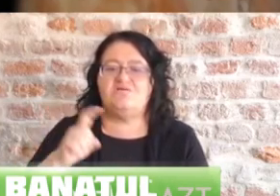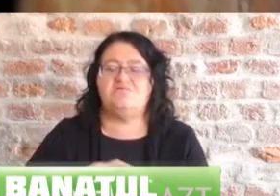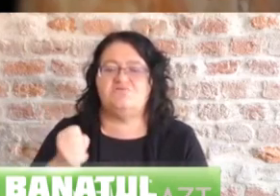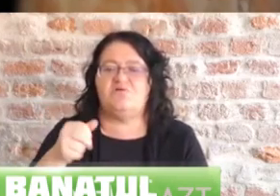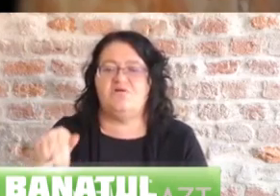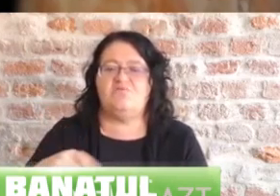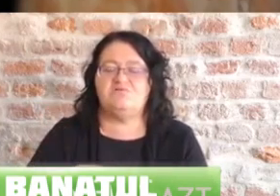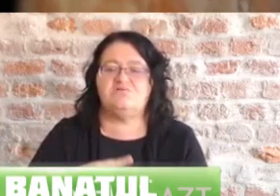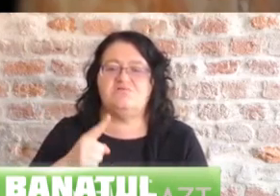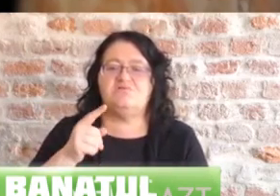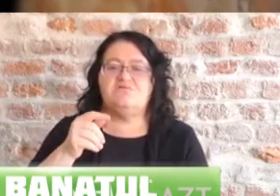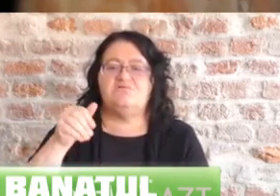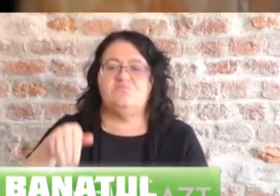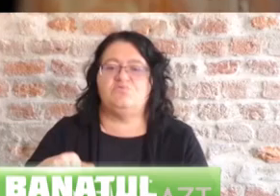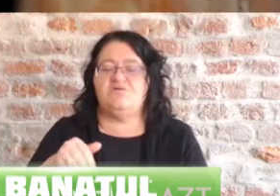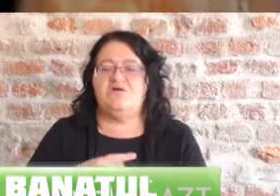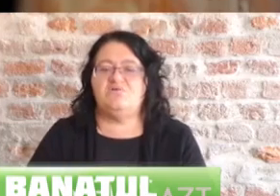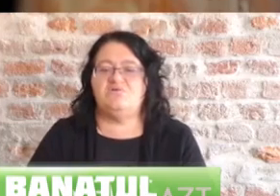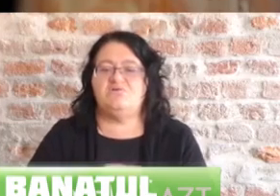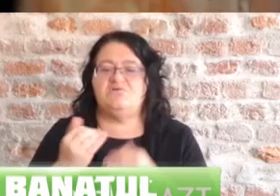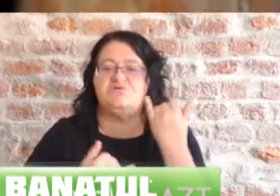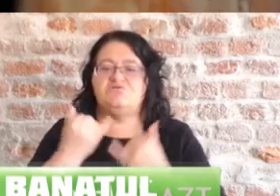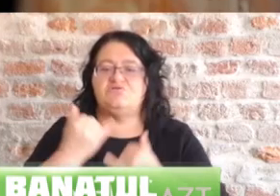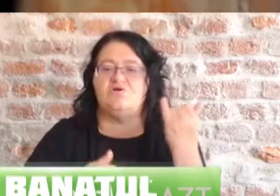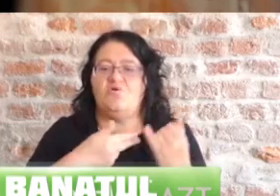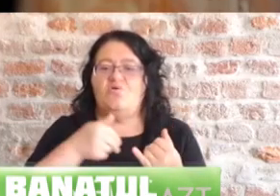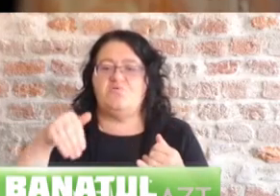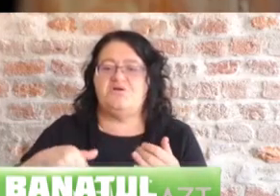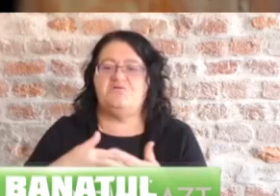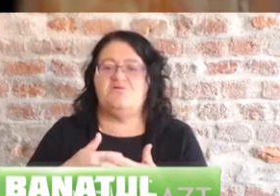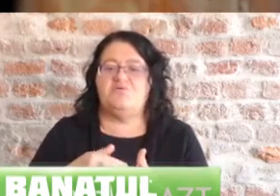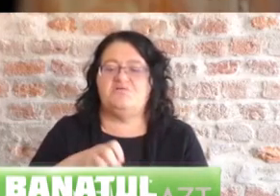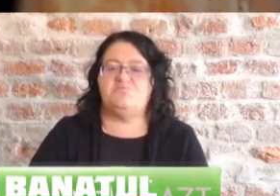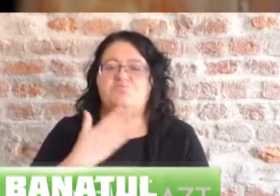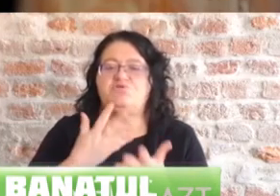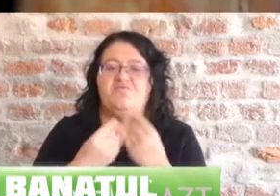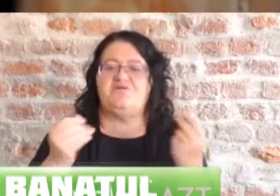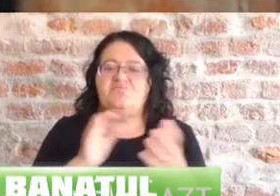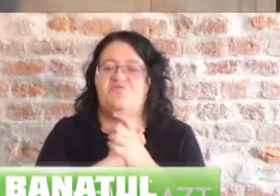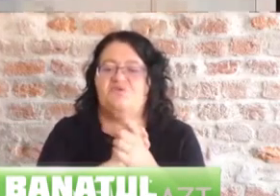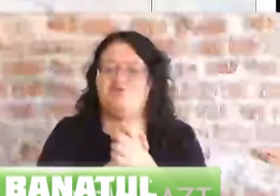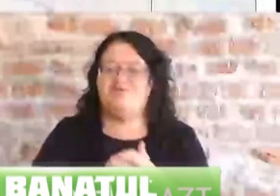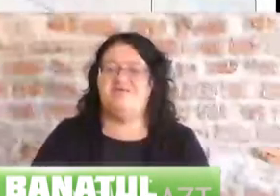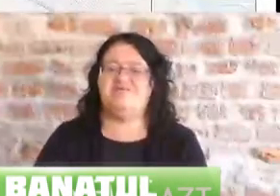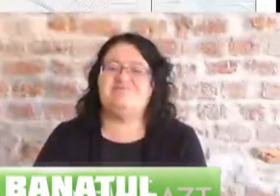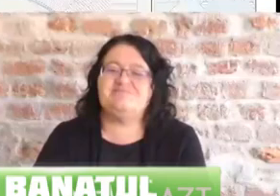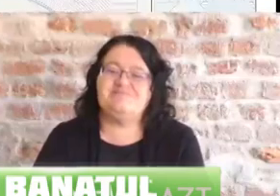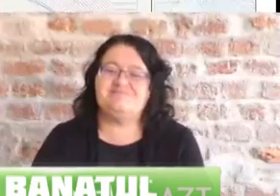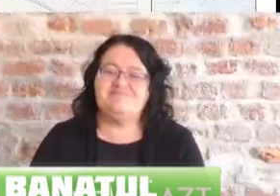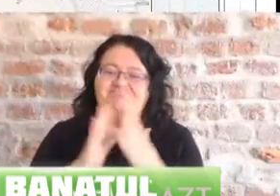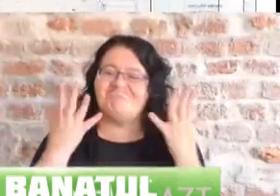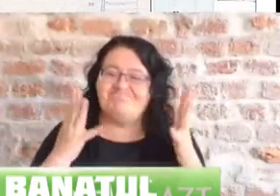Sorana Negulescu, Mihnea Munteanu și inginer Horia Mihnea pentru structuri. Mulțumim foarte mult! Felicitări!